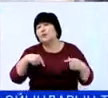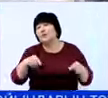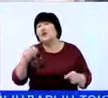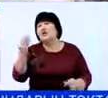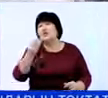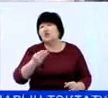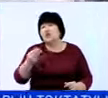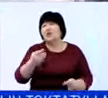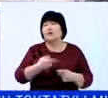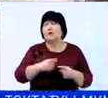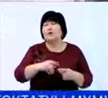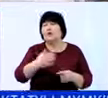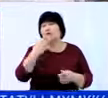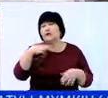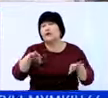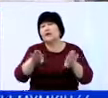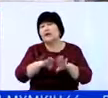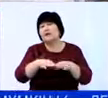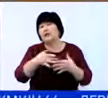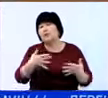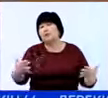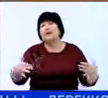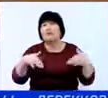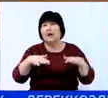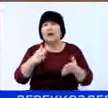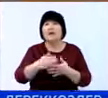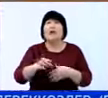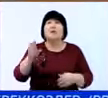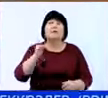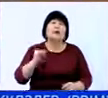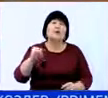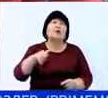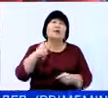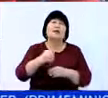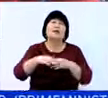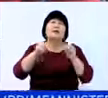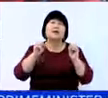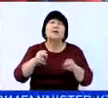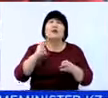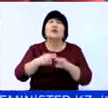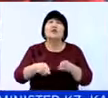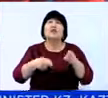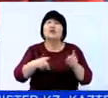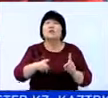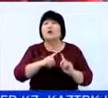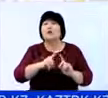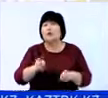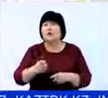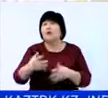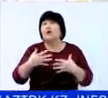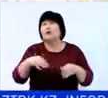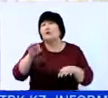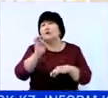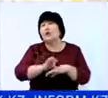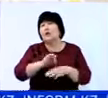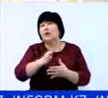Шиелі осы ұлттық нақшта бұйымдармен қамтып отыр. Бейбайша Юсупованың негізгі мамандығы теміржолшы. Алайда денсаулығы сыр